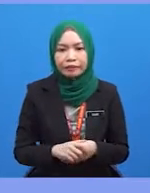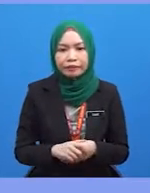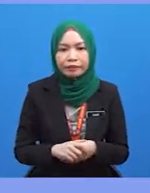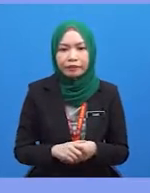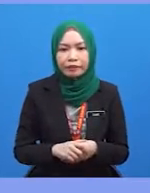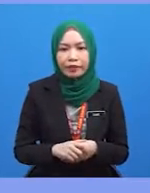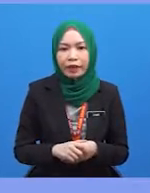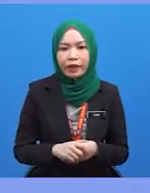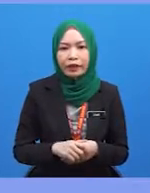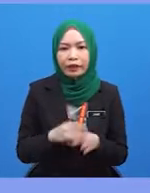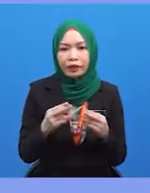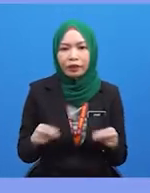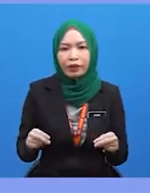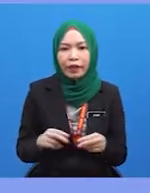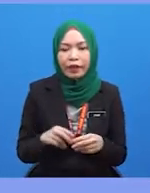Huraian 1,